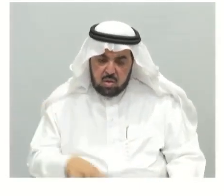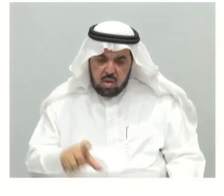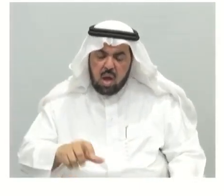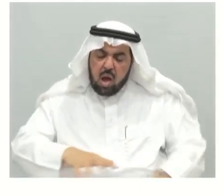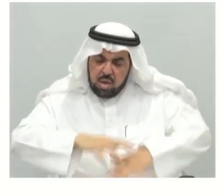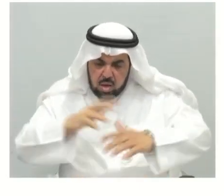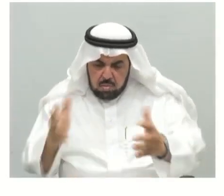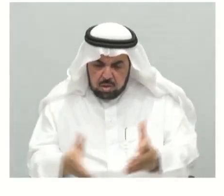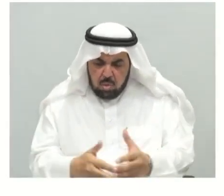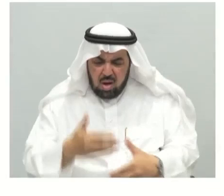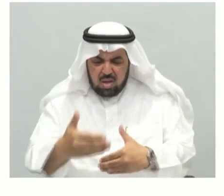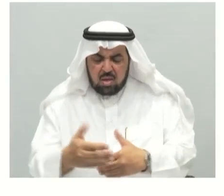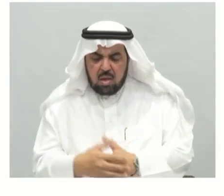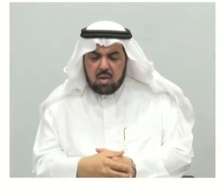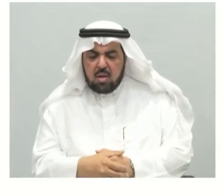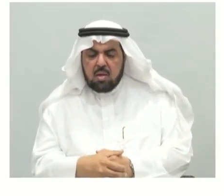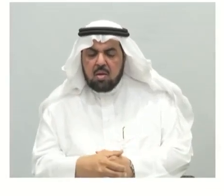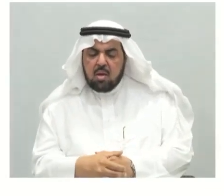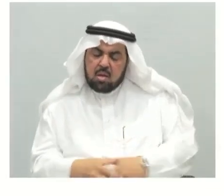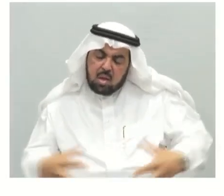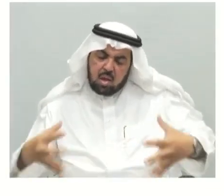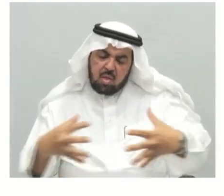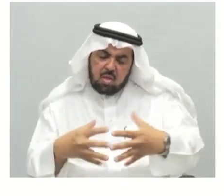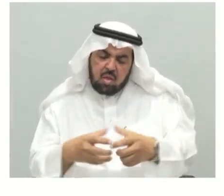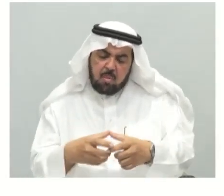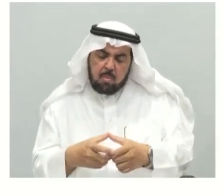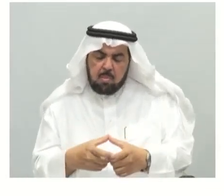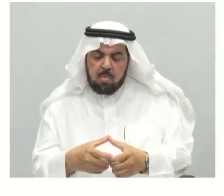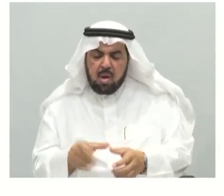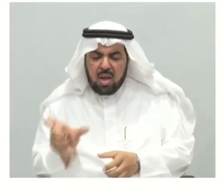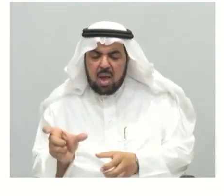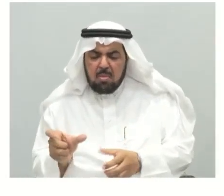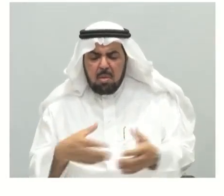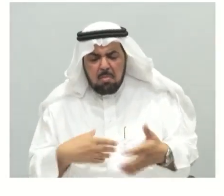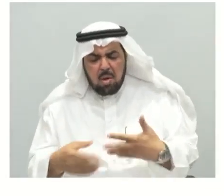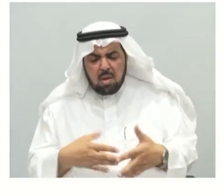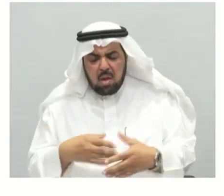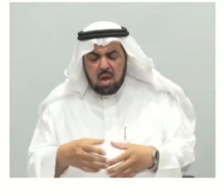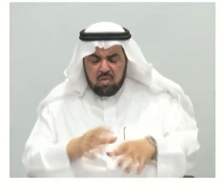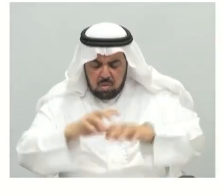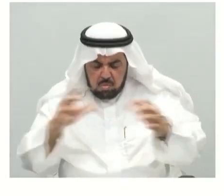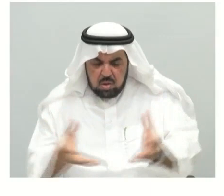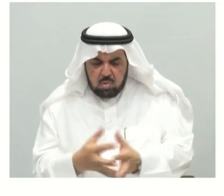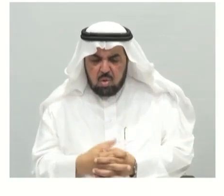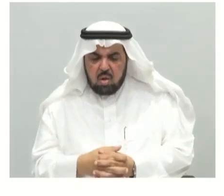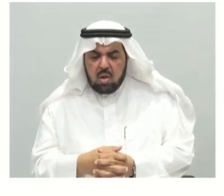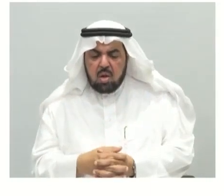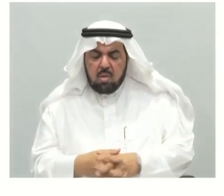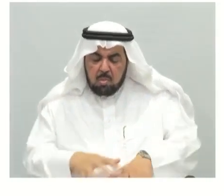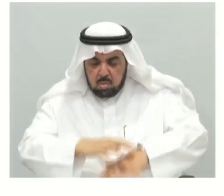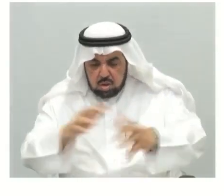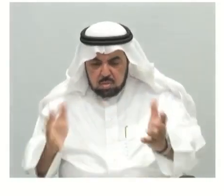المجموعات التاليه تتضمن كلمه لا علاقه لها بمجموعتها نلاحظ لدي